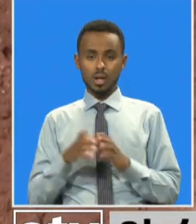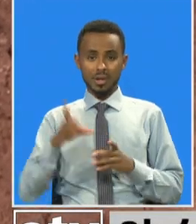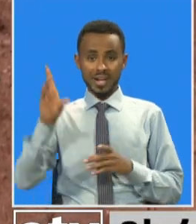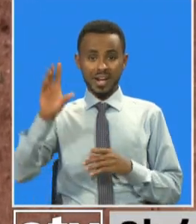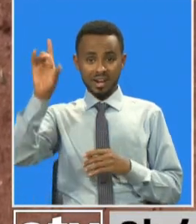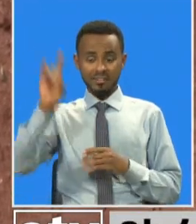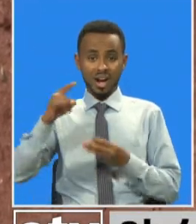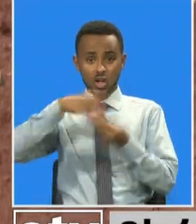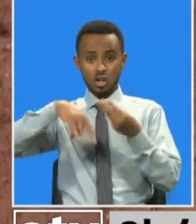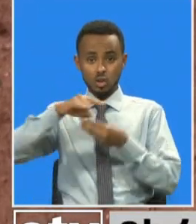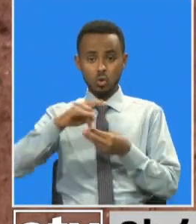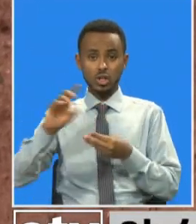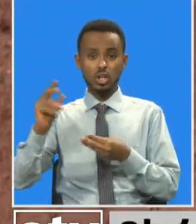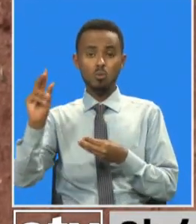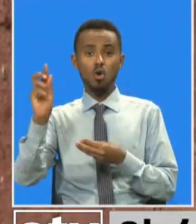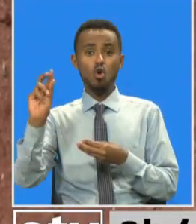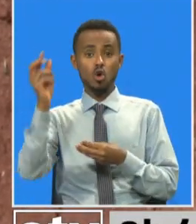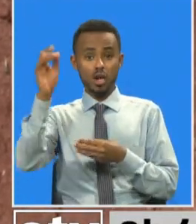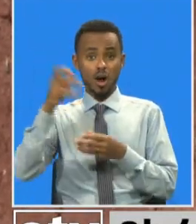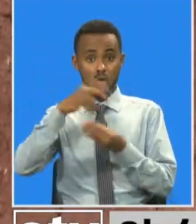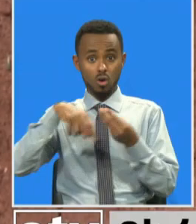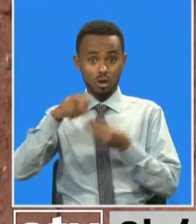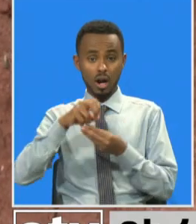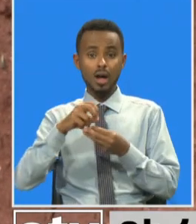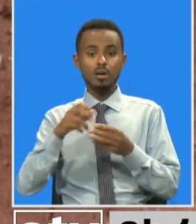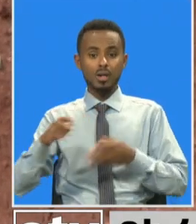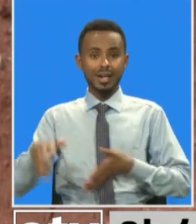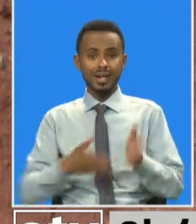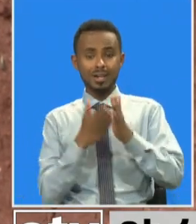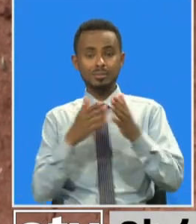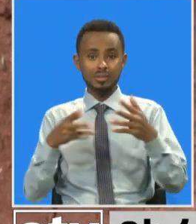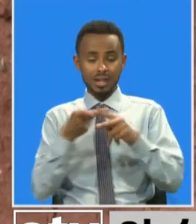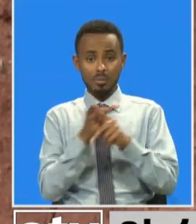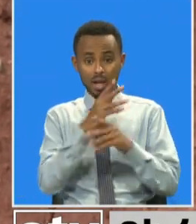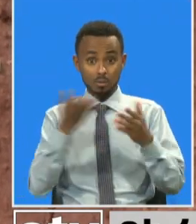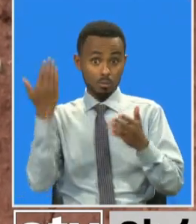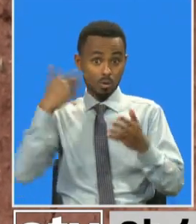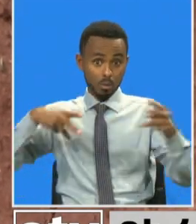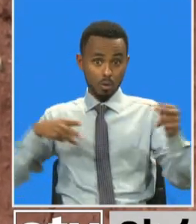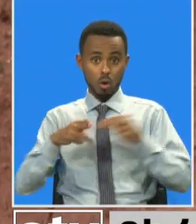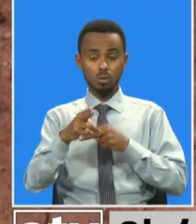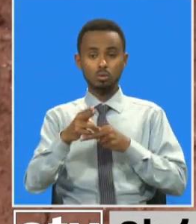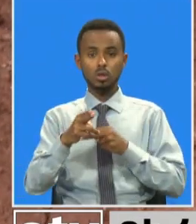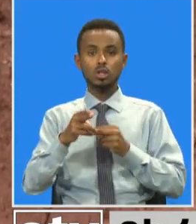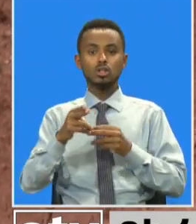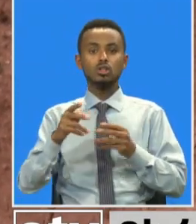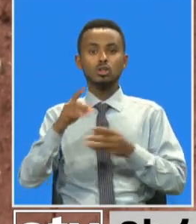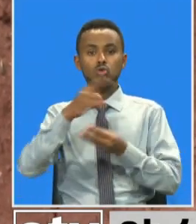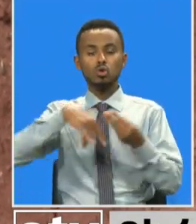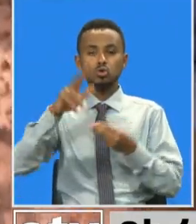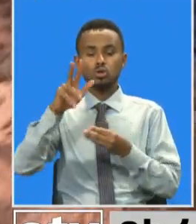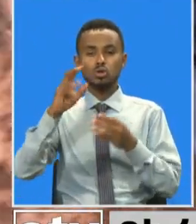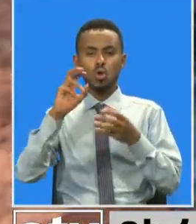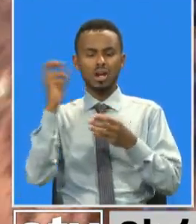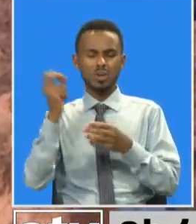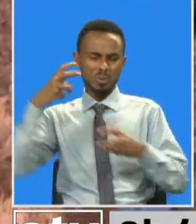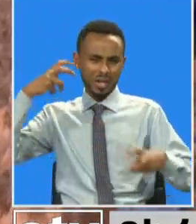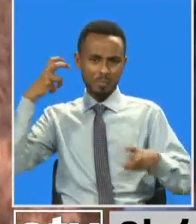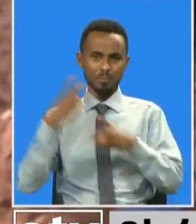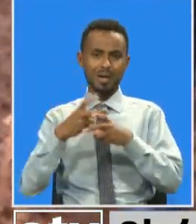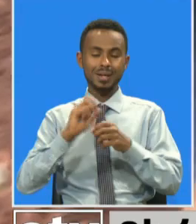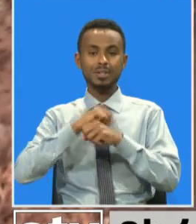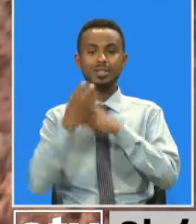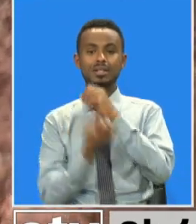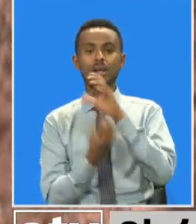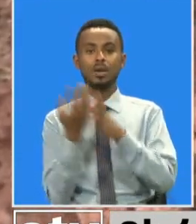በከፋ ዞን የጊምቦ ኮንዳይ መንገድ ፕሮጀክት በጥገና ምክንያት ነባር መንገዱ በመቋረጡ የዞኑ 3 ወረዳዎች ባስከፊ